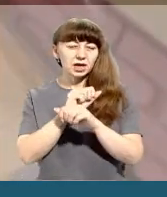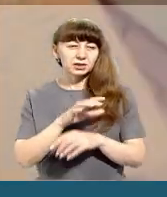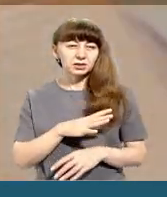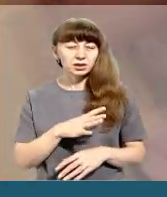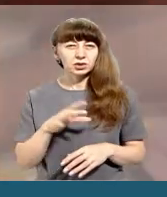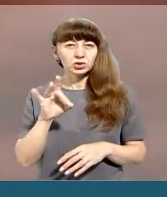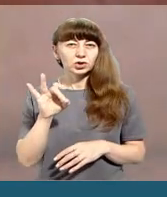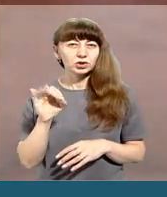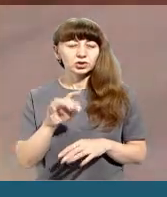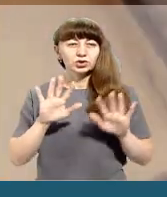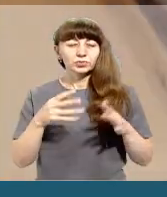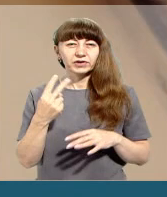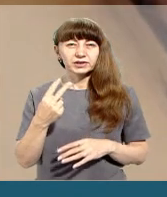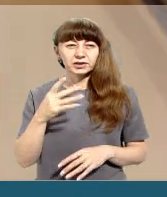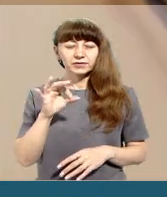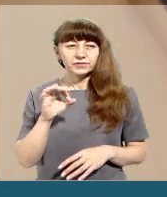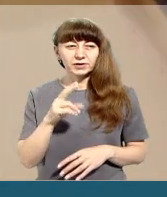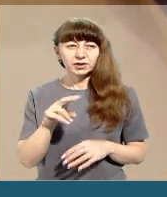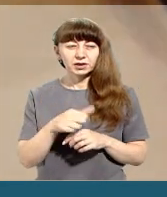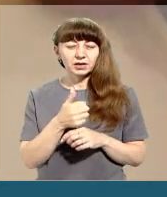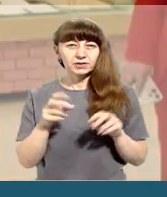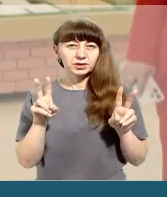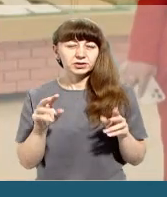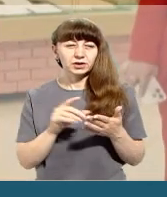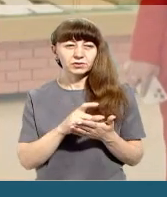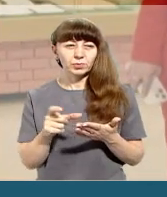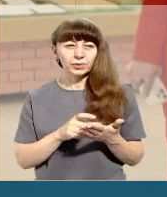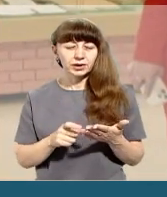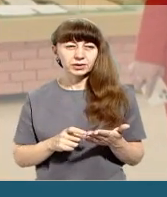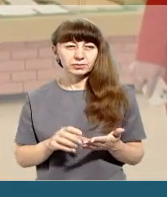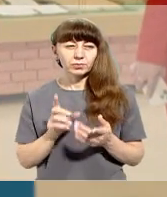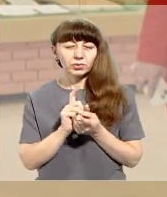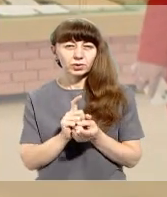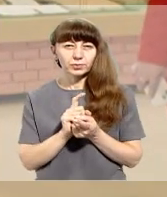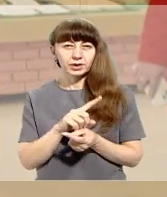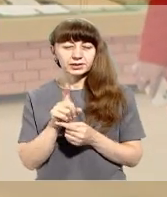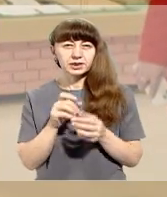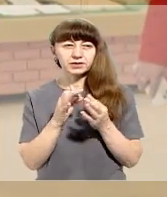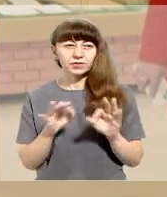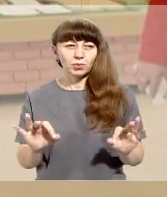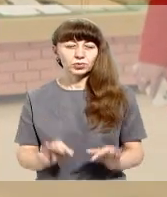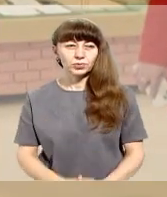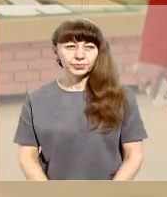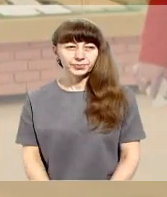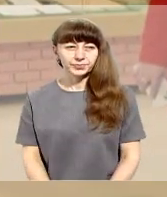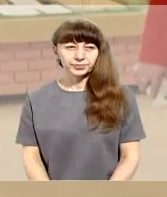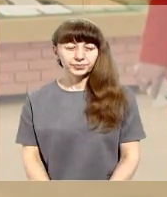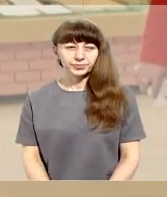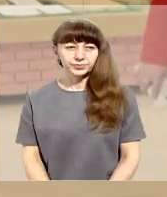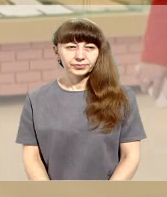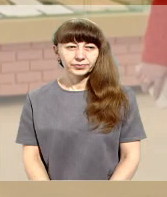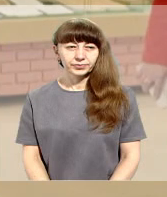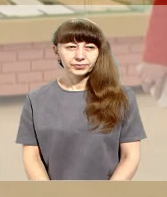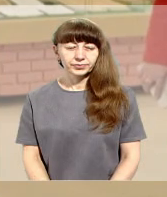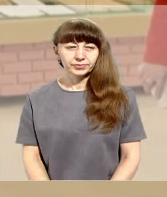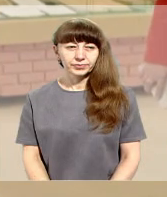өрнегі «Туған жер, жеткіншек» атты туындылары көпшілікке танымал. Омар Шепиннің өмірі, өнегі